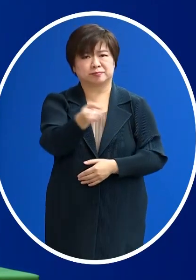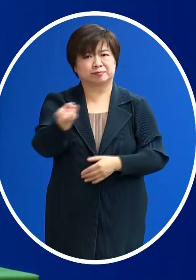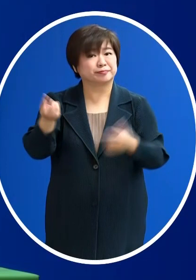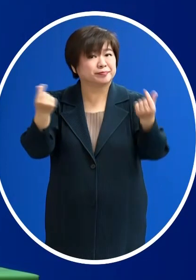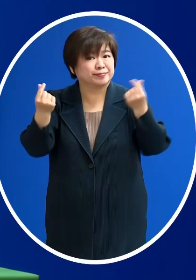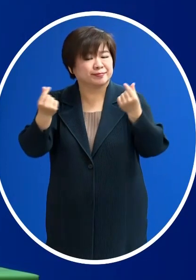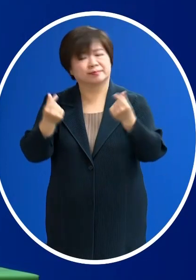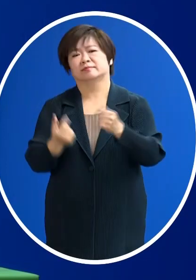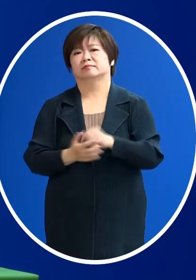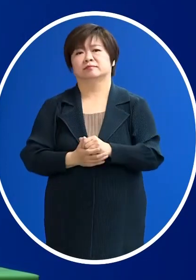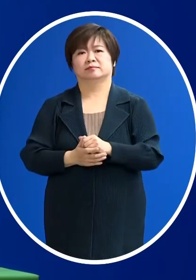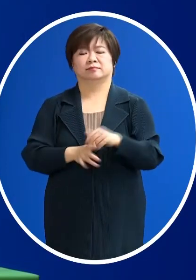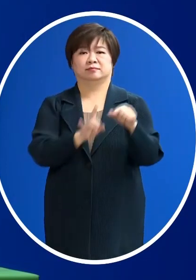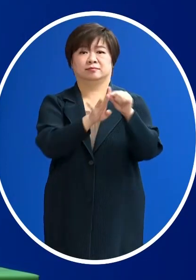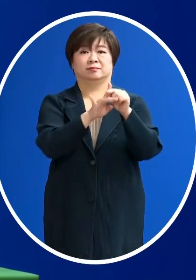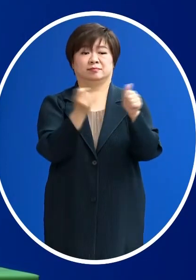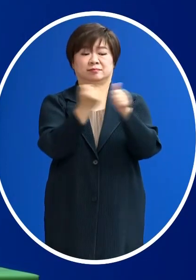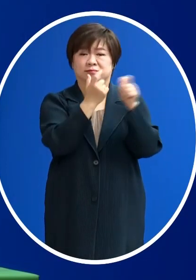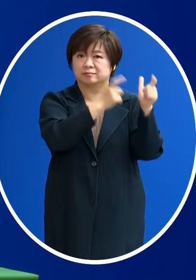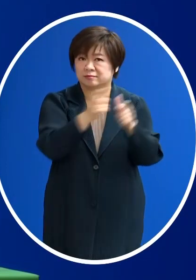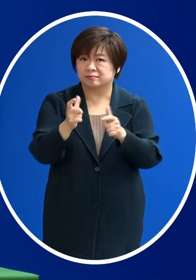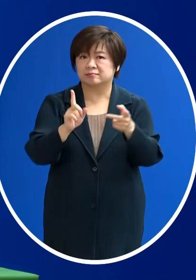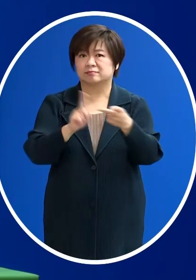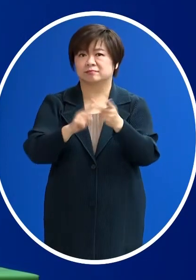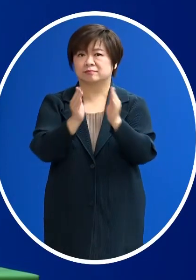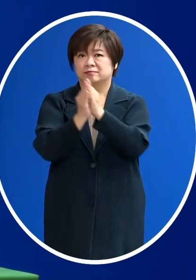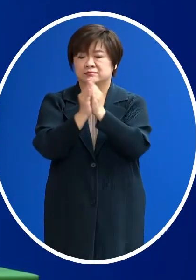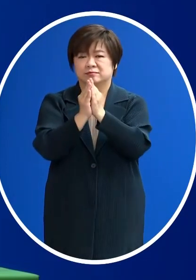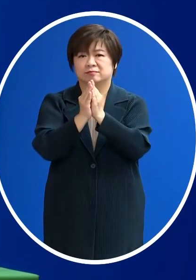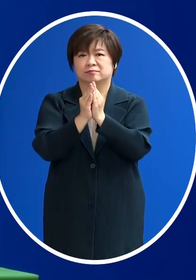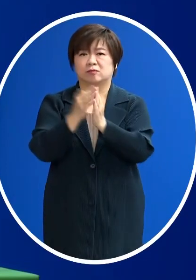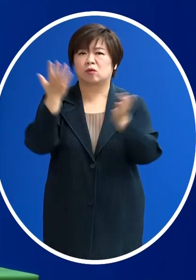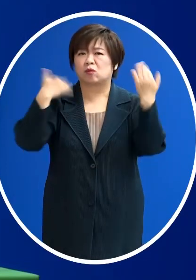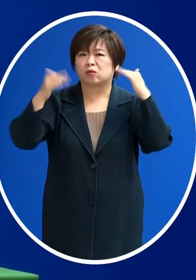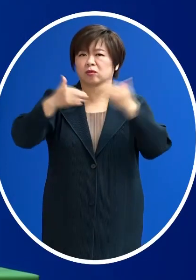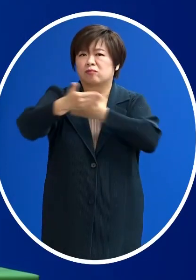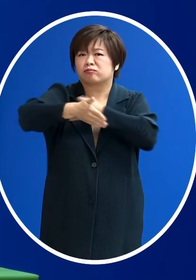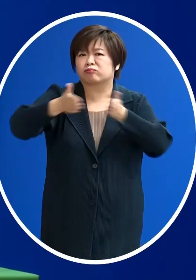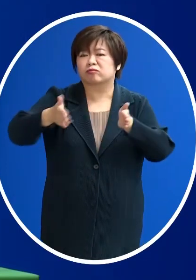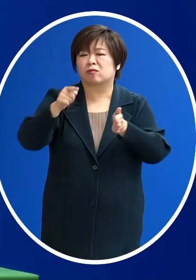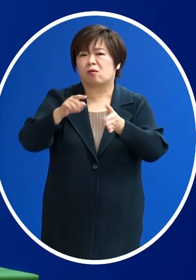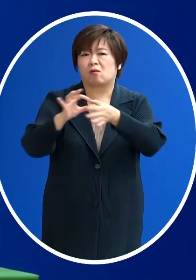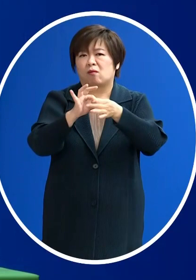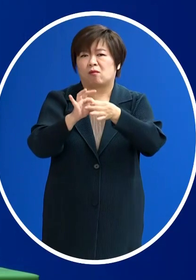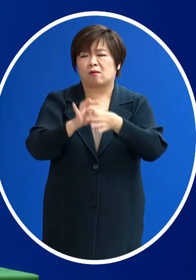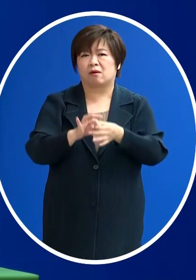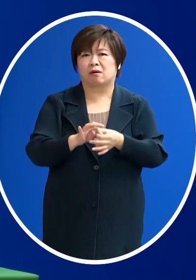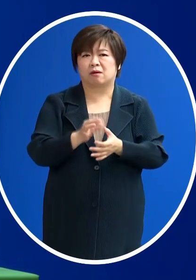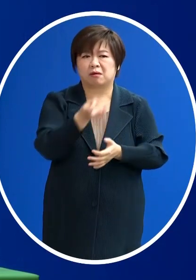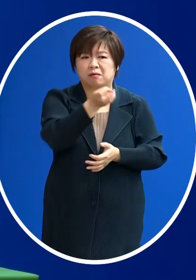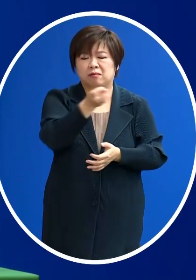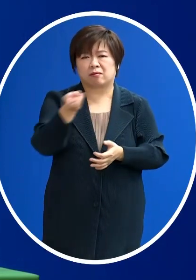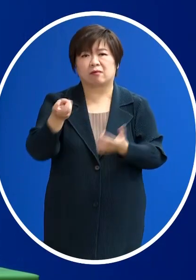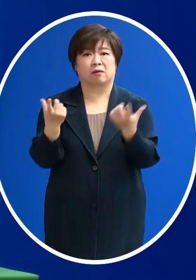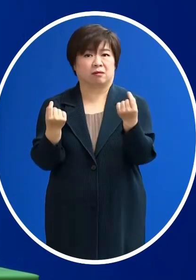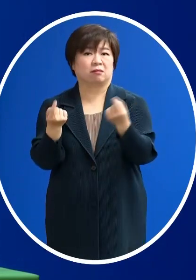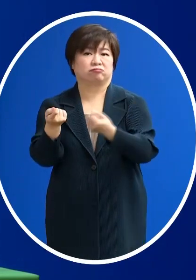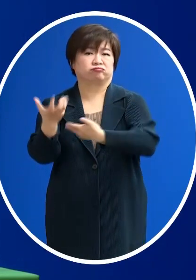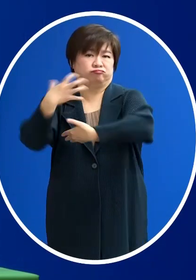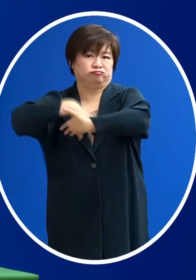跟这个台中婚宴，或者是跟这个桃园的舞蹈教室有关的零星个案，也会算在这个里